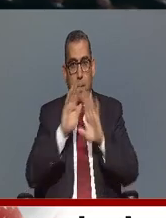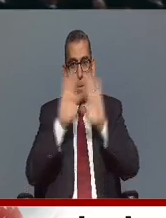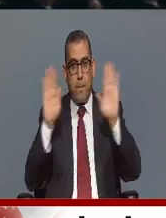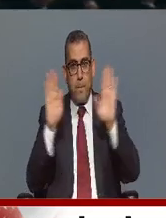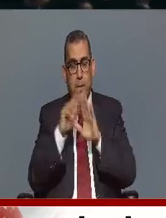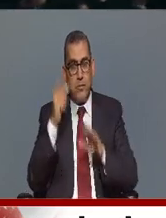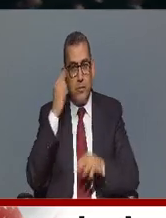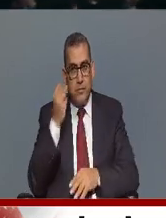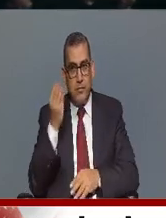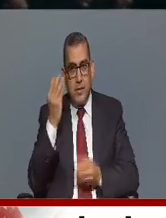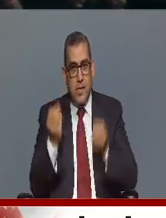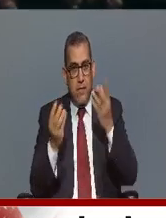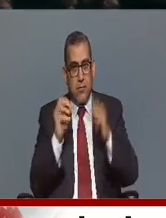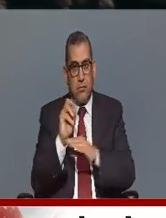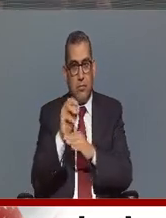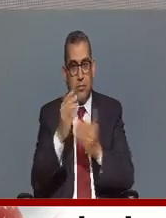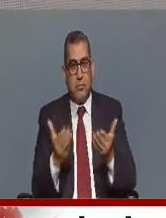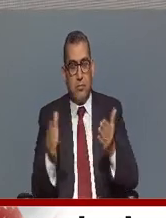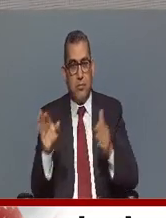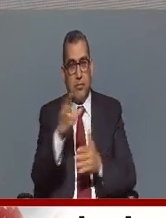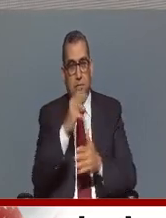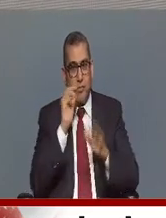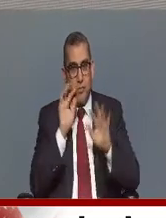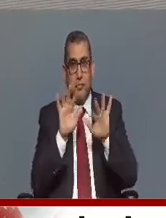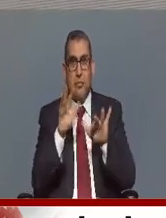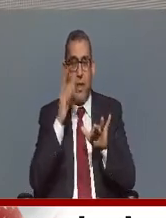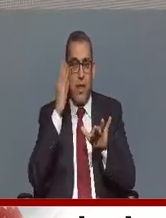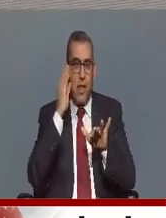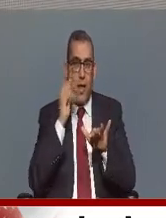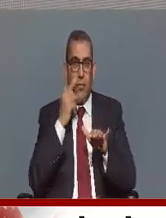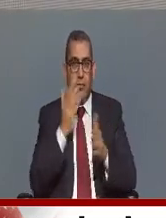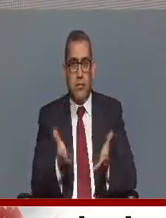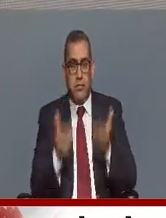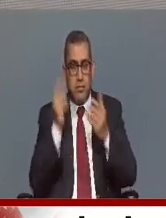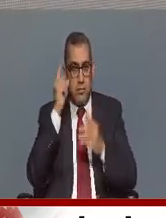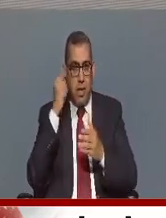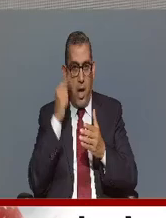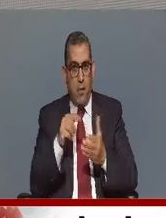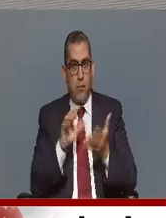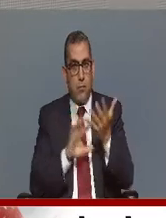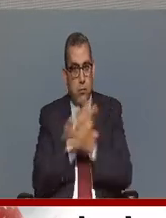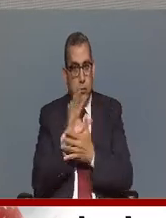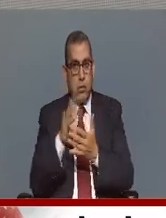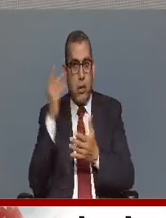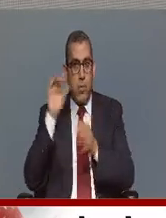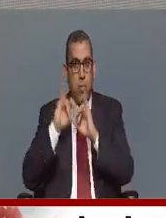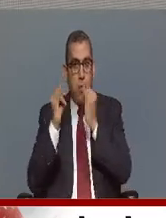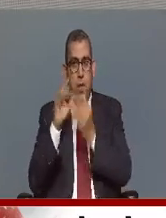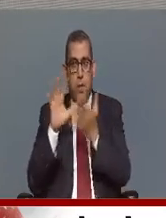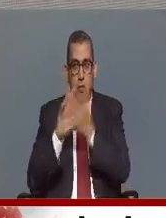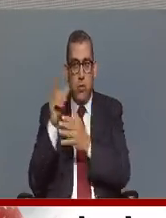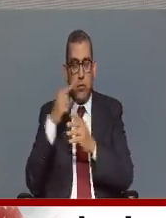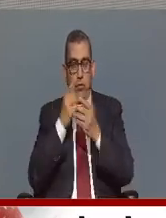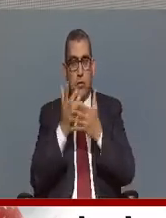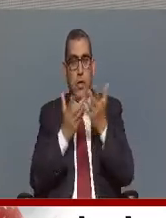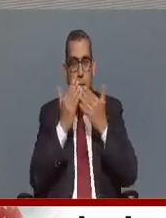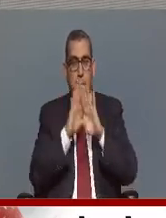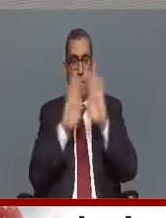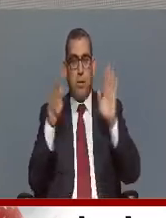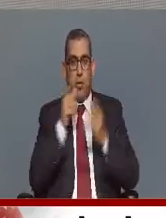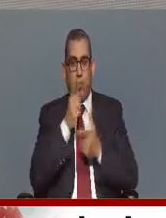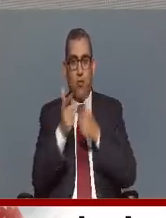تنمي الوعي لدى المتفرج وتعلي إدراكه بالمشكلات المجتمعية اللي موجودة